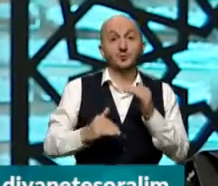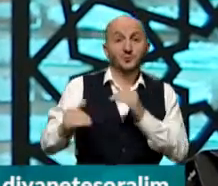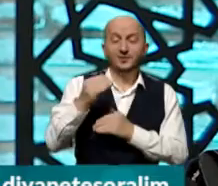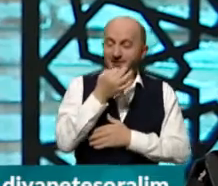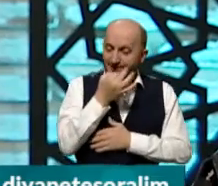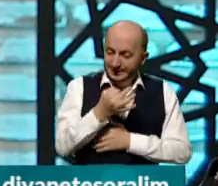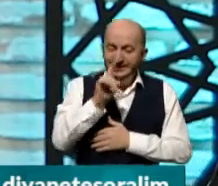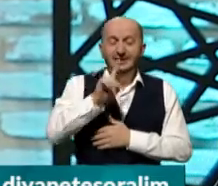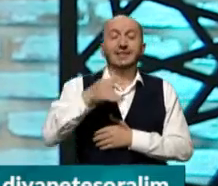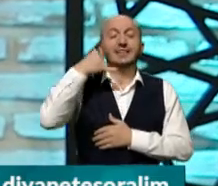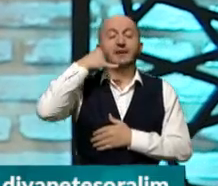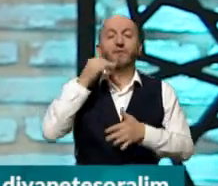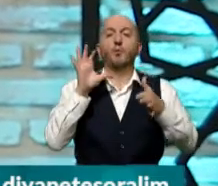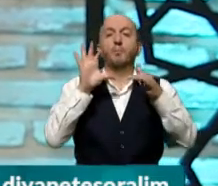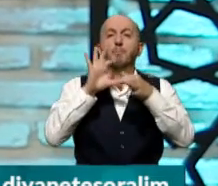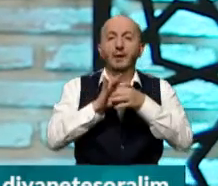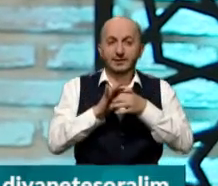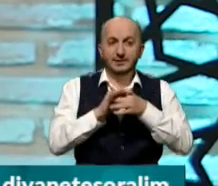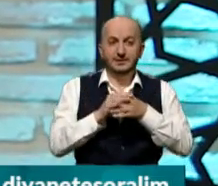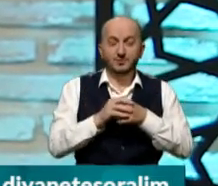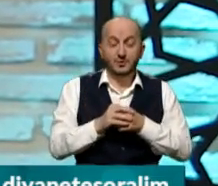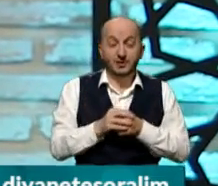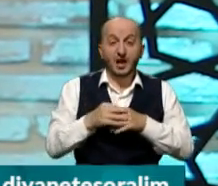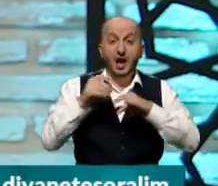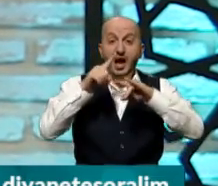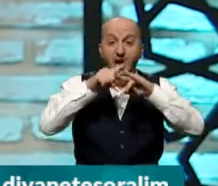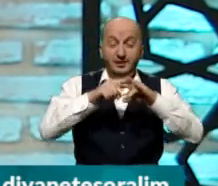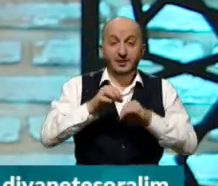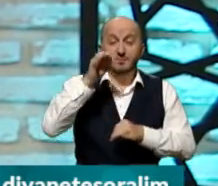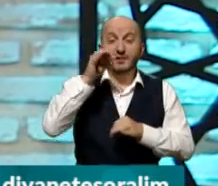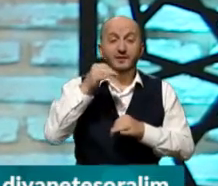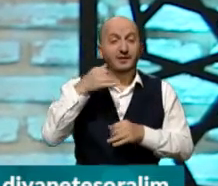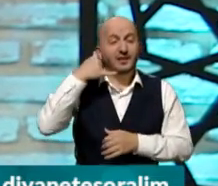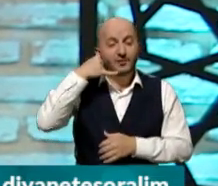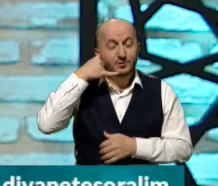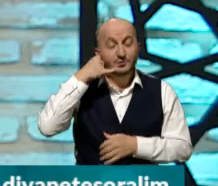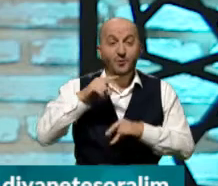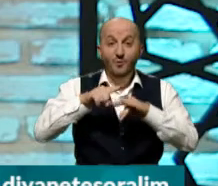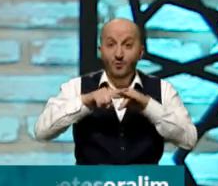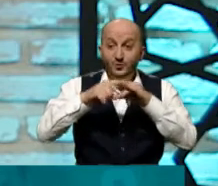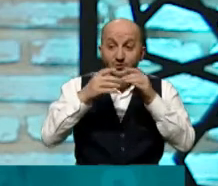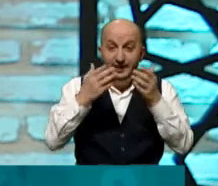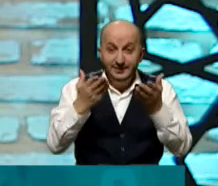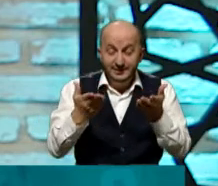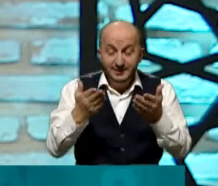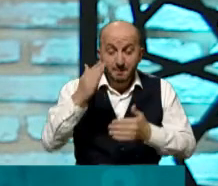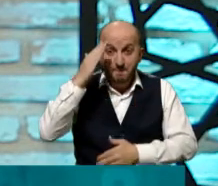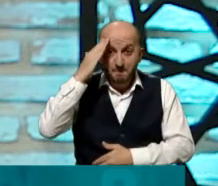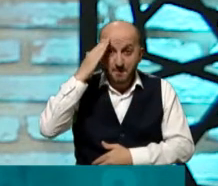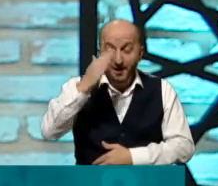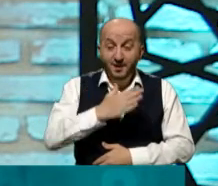ilk telefon bağlantımızı almak üzere. Lefkoşa'dan Hasan Bey telefon attığımızda. Hoş geldiniz Hasan Bey.